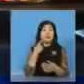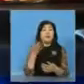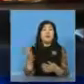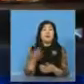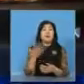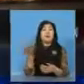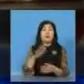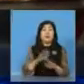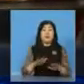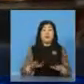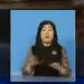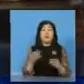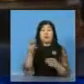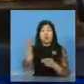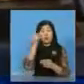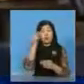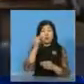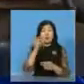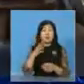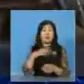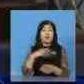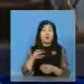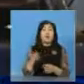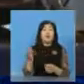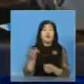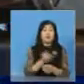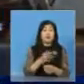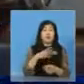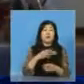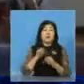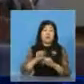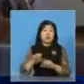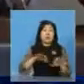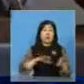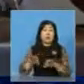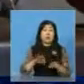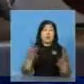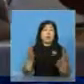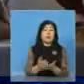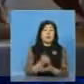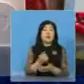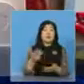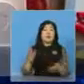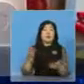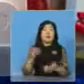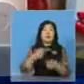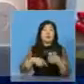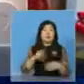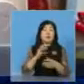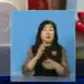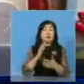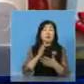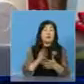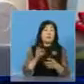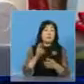детьми решилась пройти курс обучения предпринимательству. Разработав свой проект и защитив его, Надежда получает безвозмездный грант от государства в размере